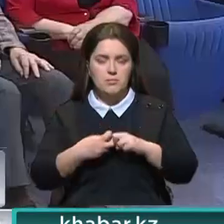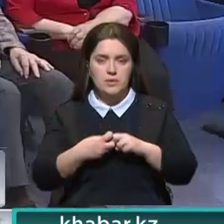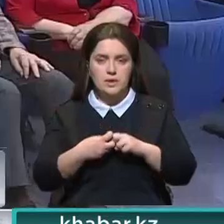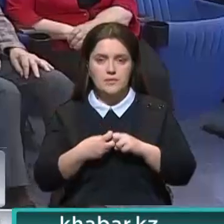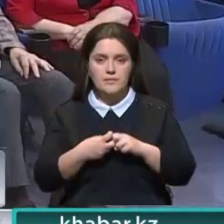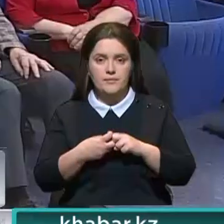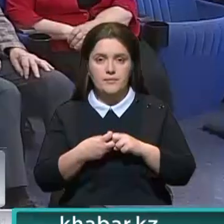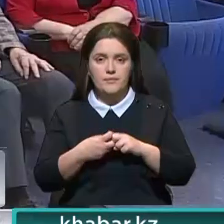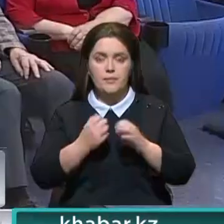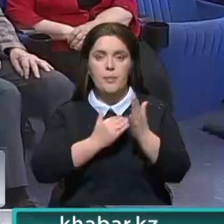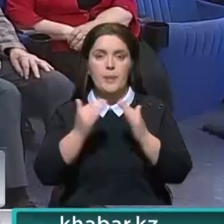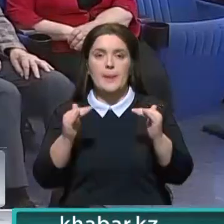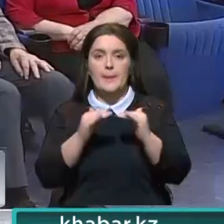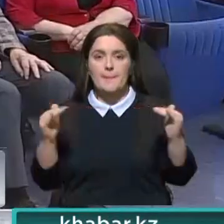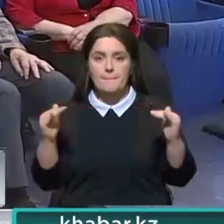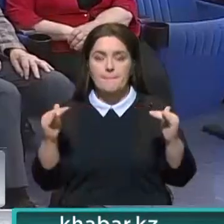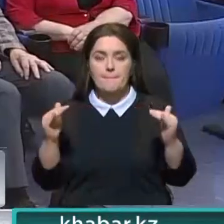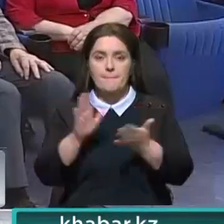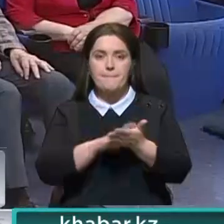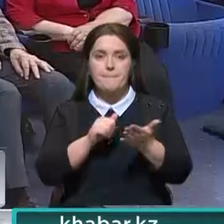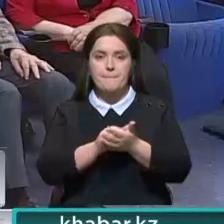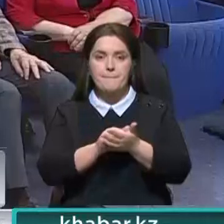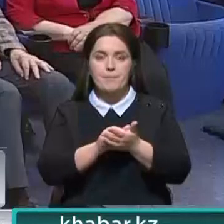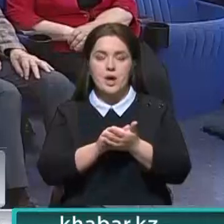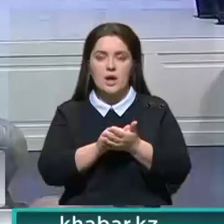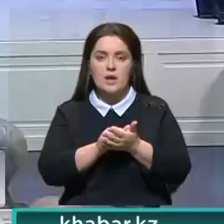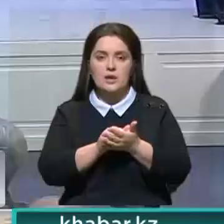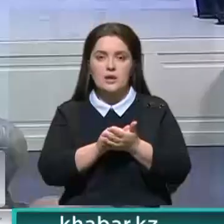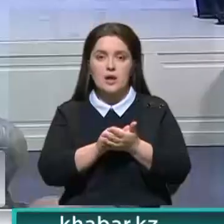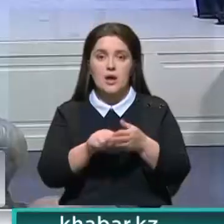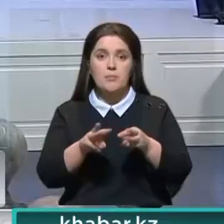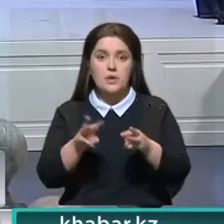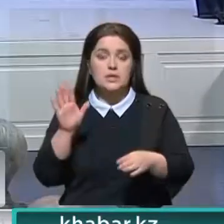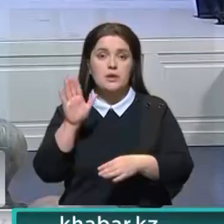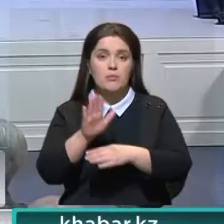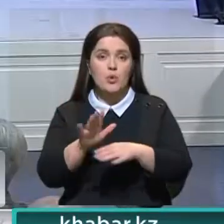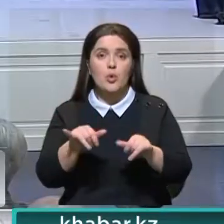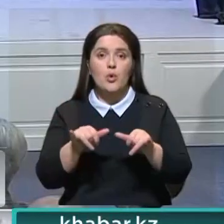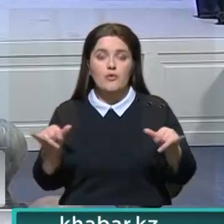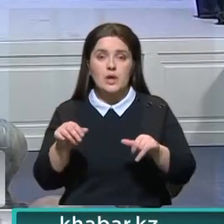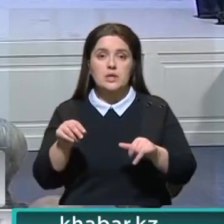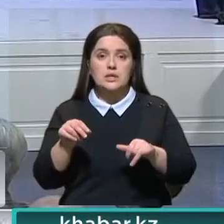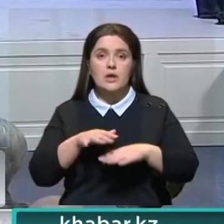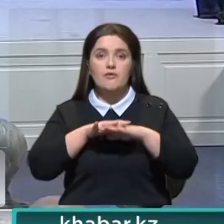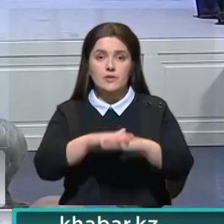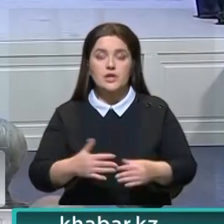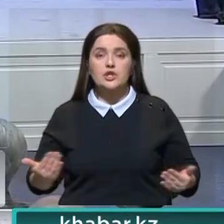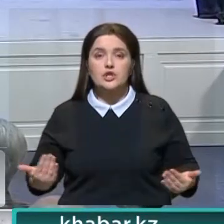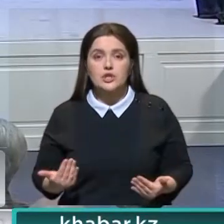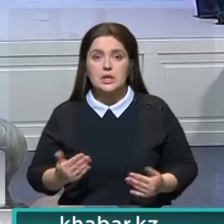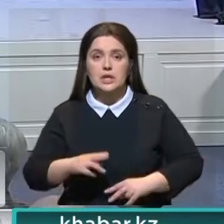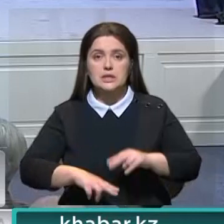региона. Высок уровень износа коммуникации, поэтому правительству поручается увеличить финансирование жилищного